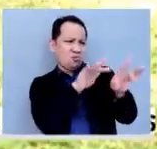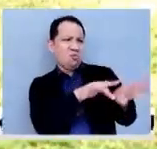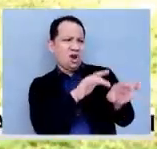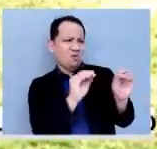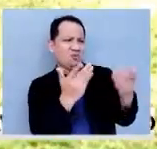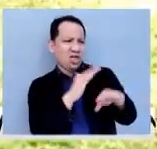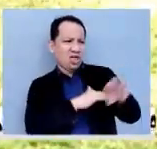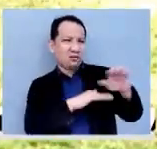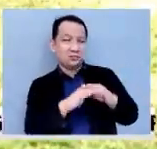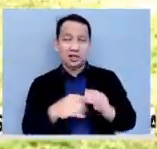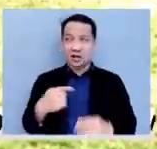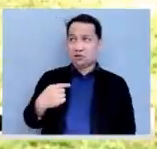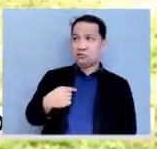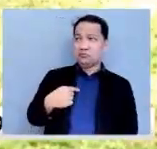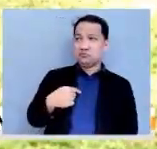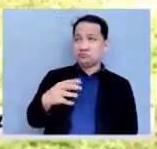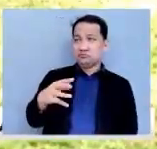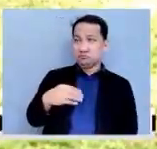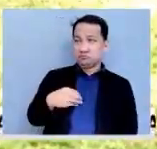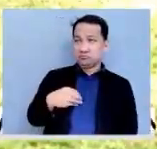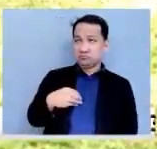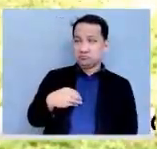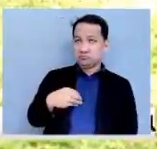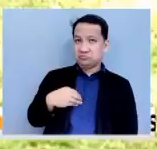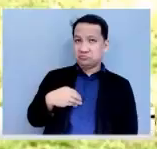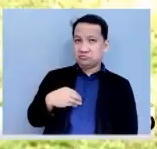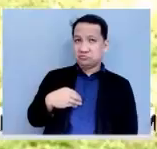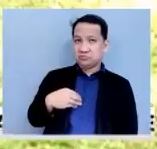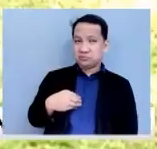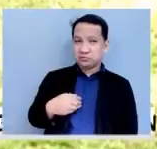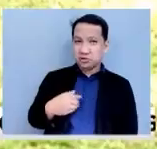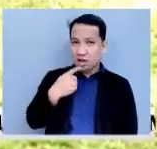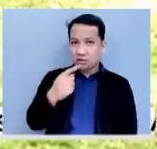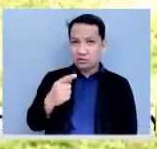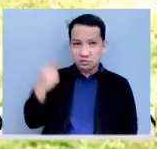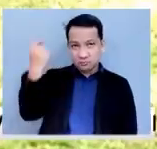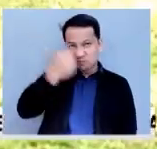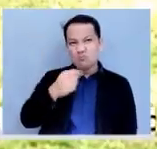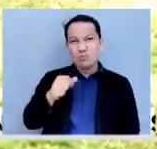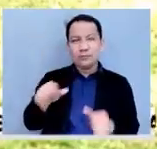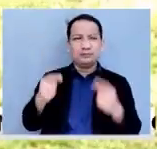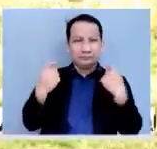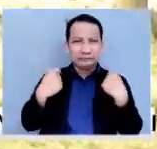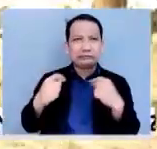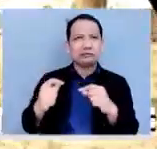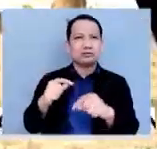So ako naman, since may narating na ako, or yun po yung ginawa kong